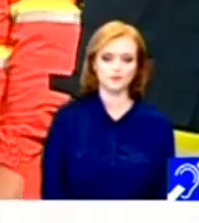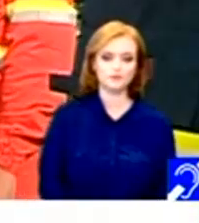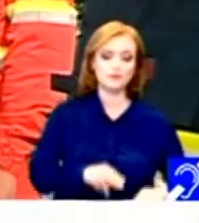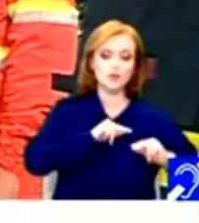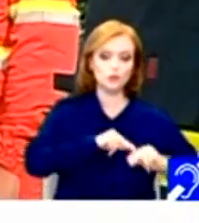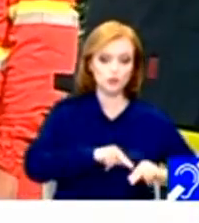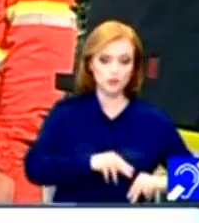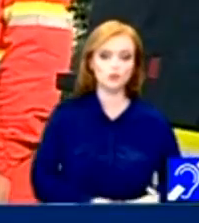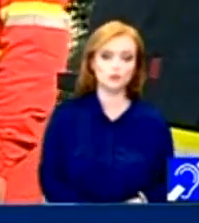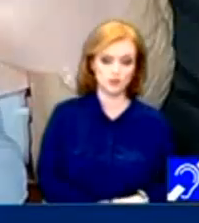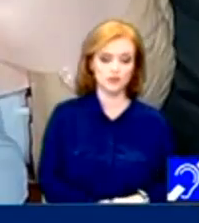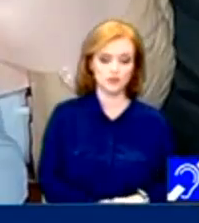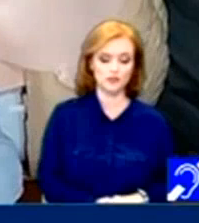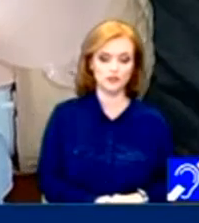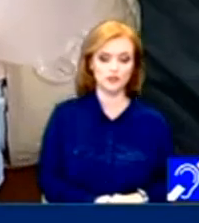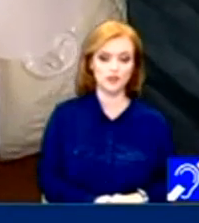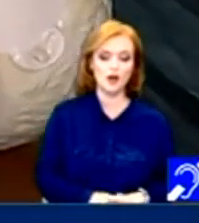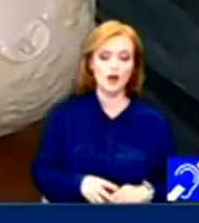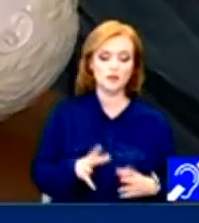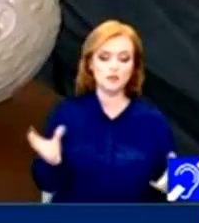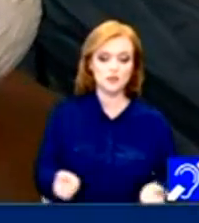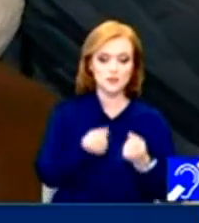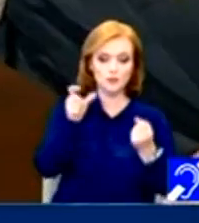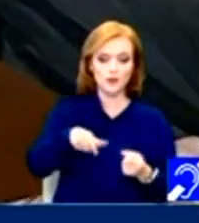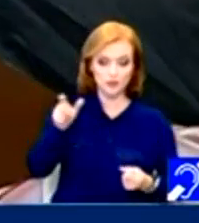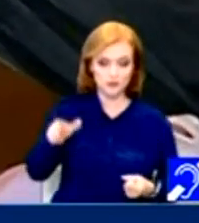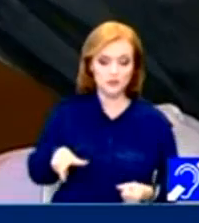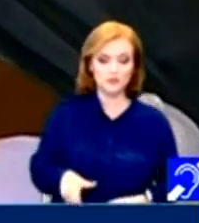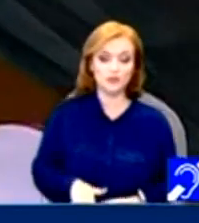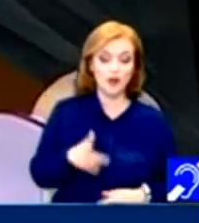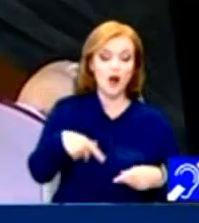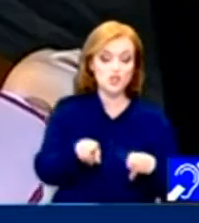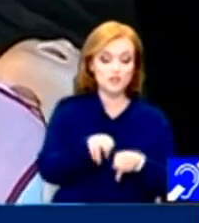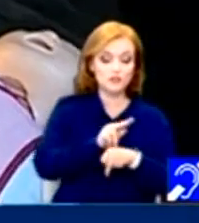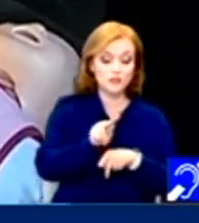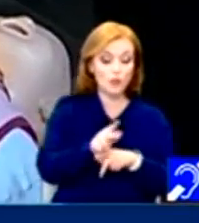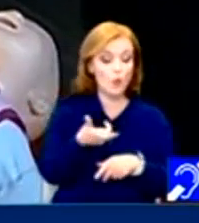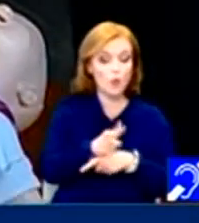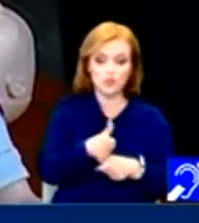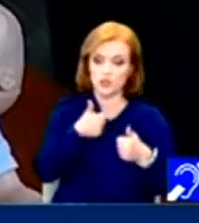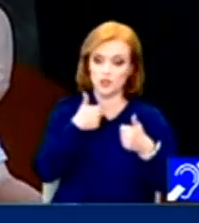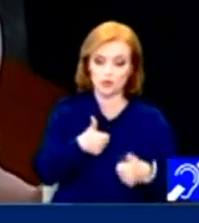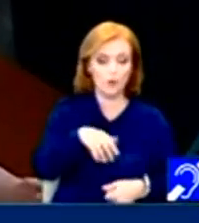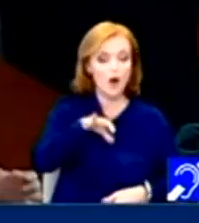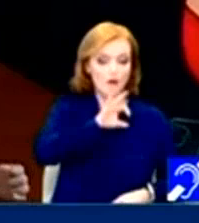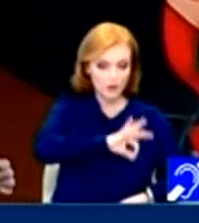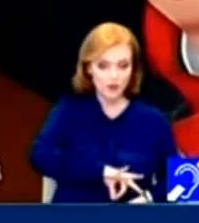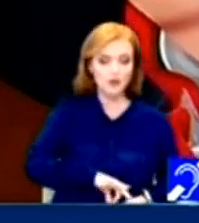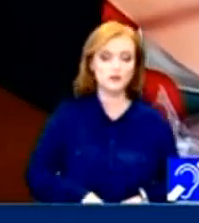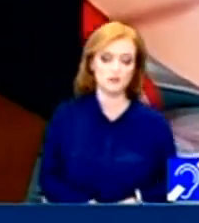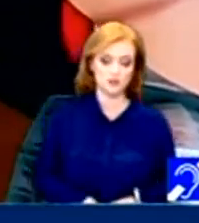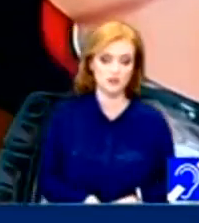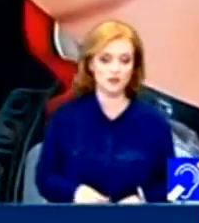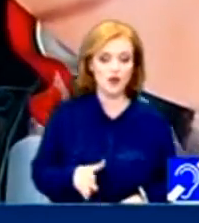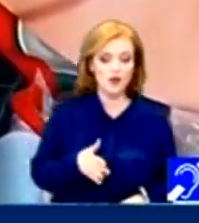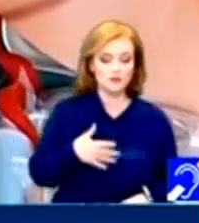Angajații Inspectoratului General pentru Situații de Urgență spun că astfel de instruiri sunt binevenite pentru că au avut astfel de situații de risc